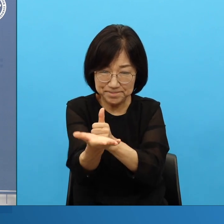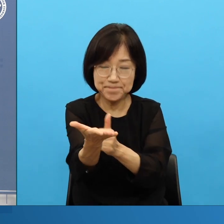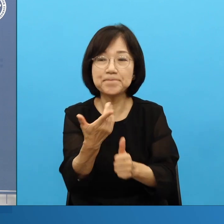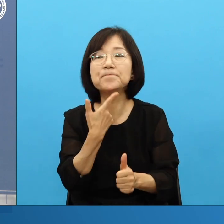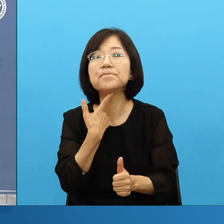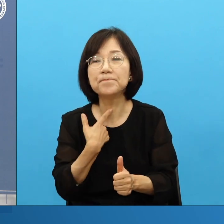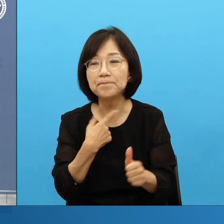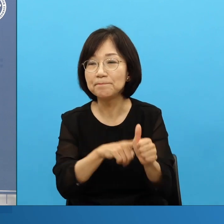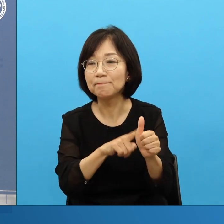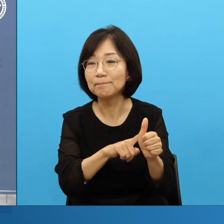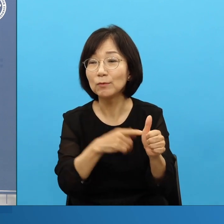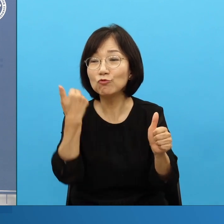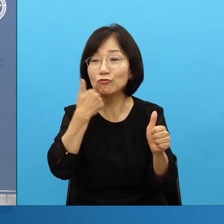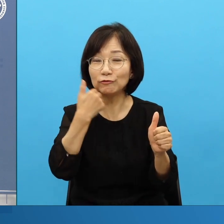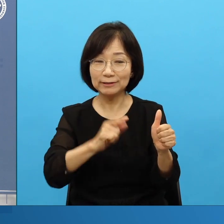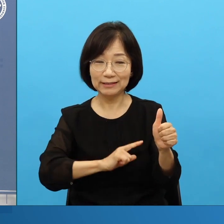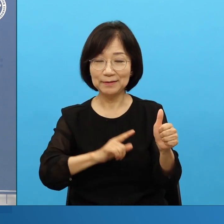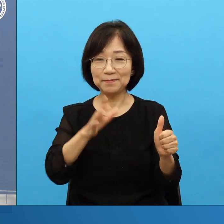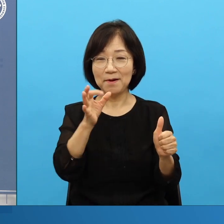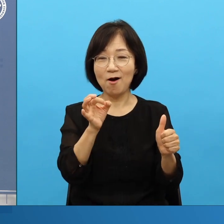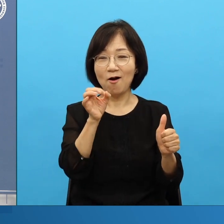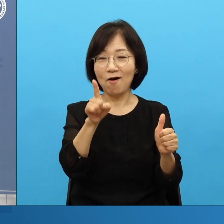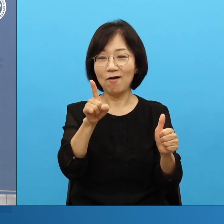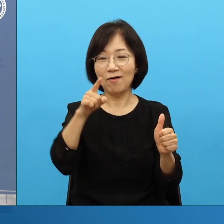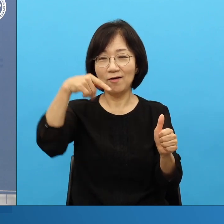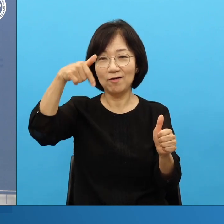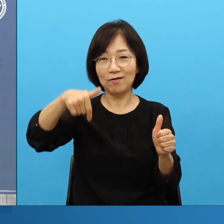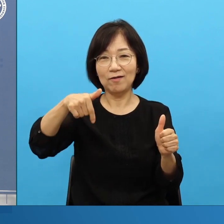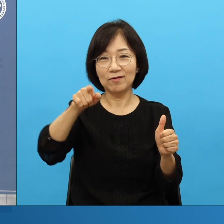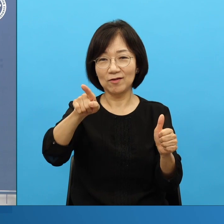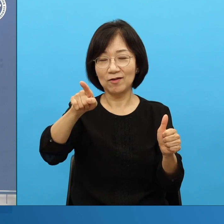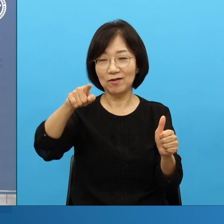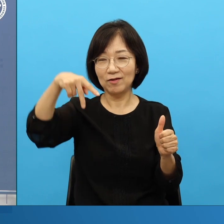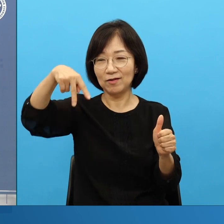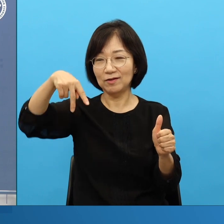the world. 누굽니까? Who is that? 어거스틴입니다. It is Augustine.